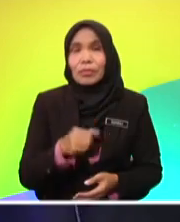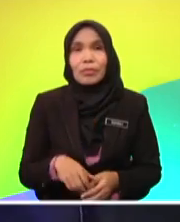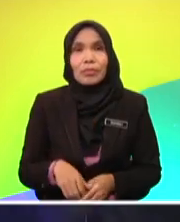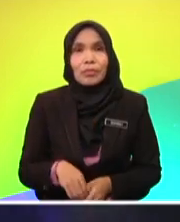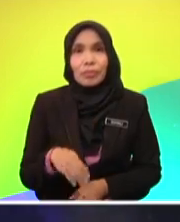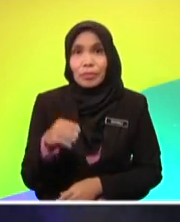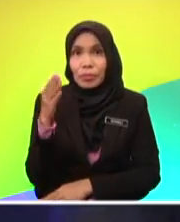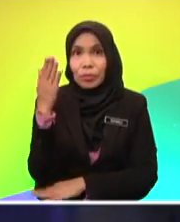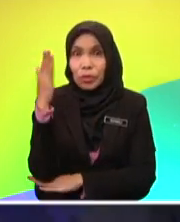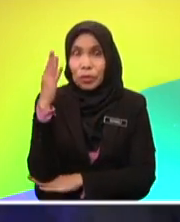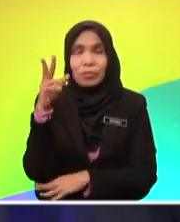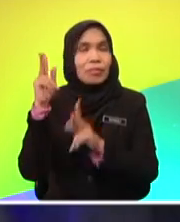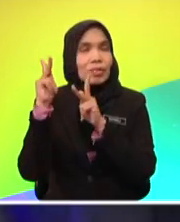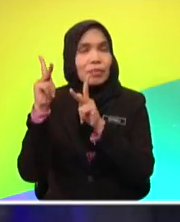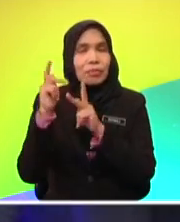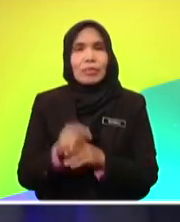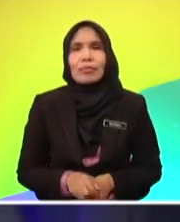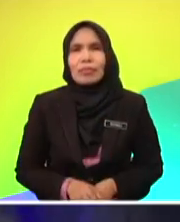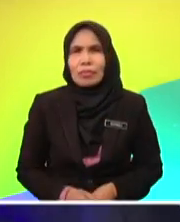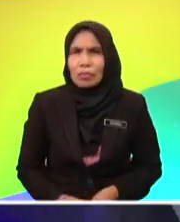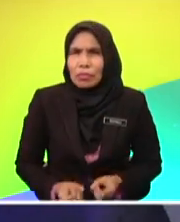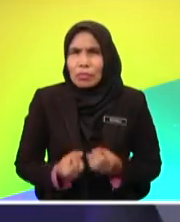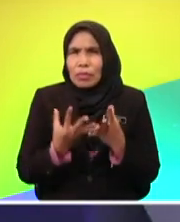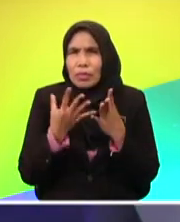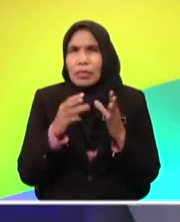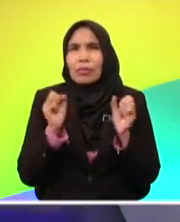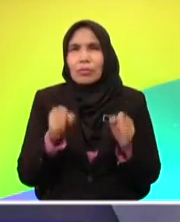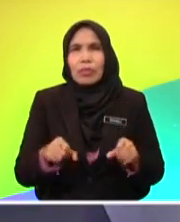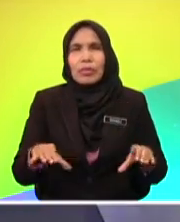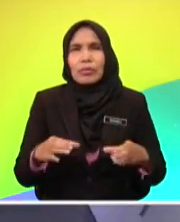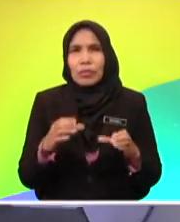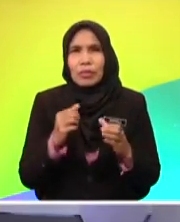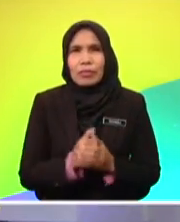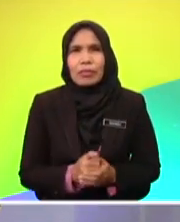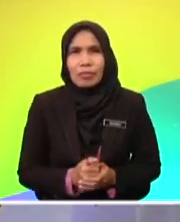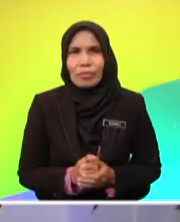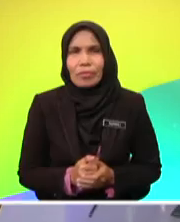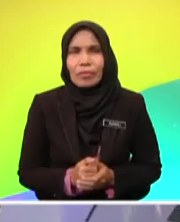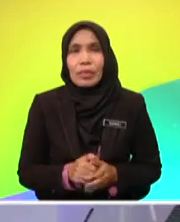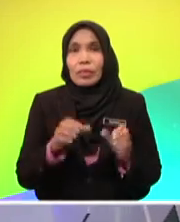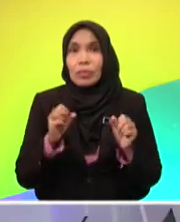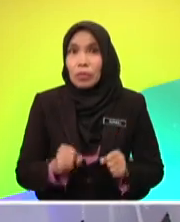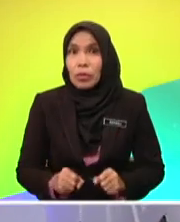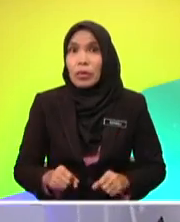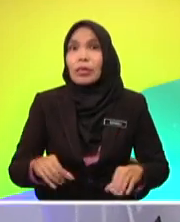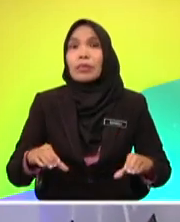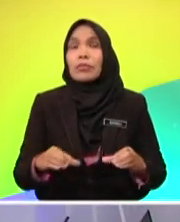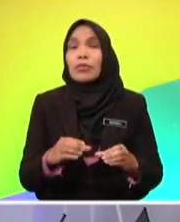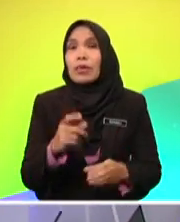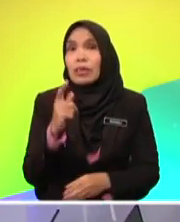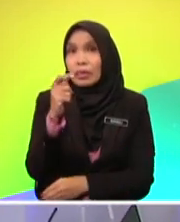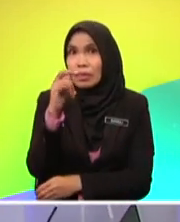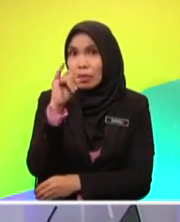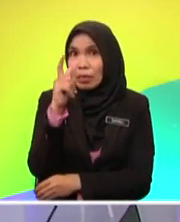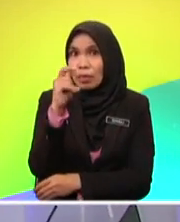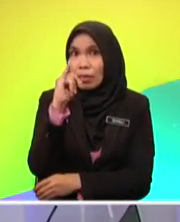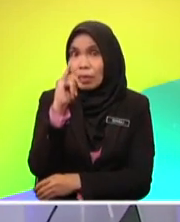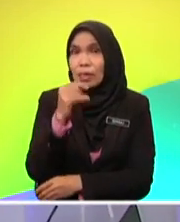Rina, macam-macam kita boleh buat. Antaranya kita boleh jadikan sebagai titi. Titi untuk